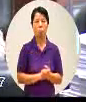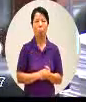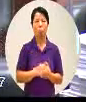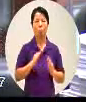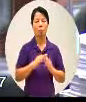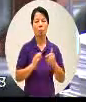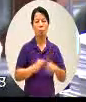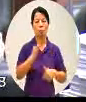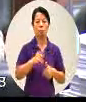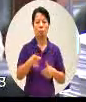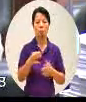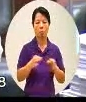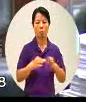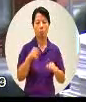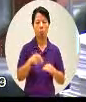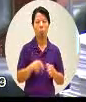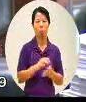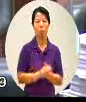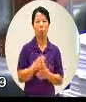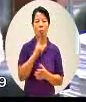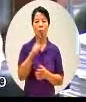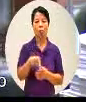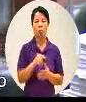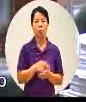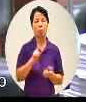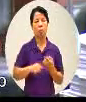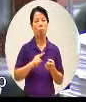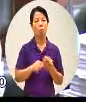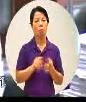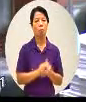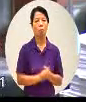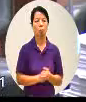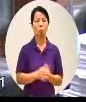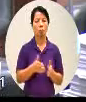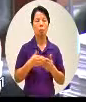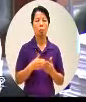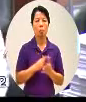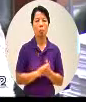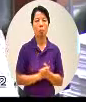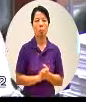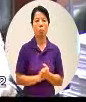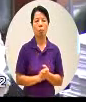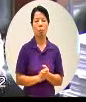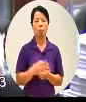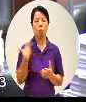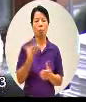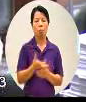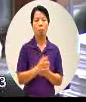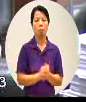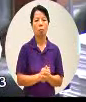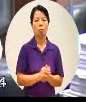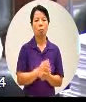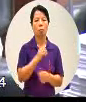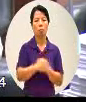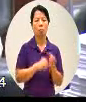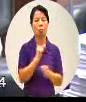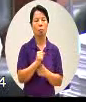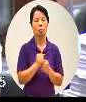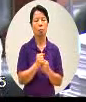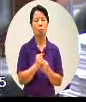价买卖交易的，恁阁讲这袂使，爱阁啥？爱阁委任咱的不动产，